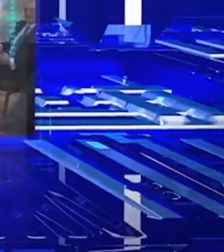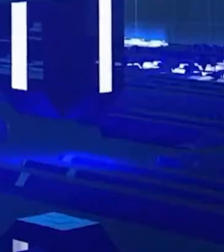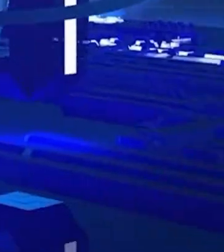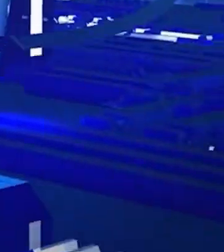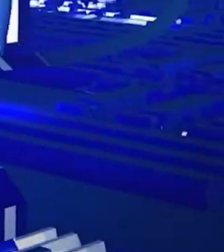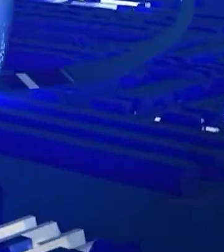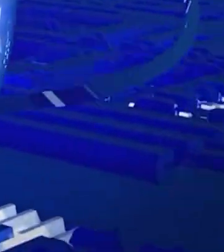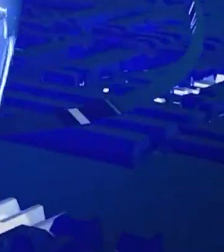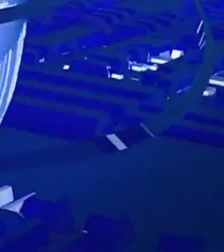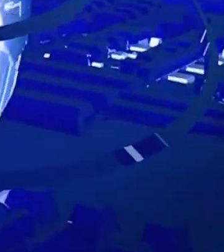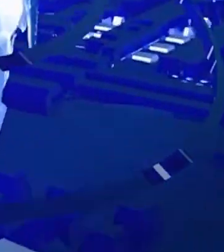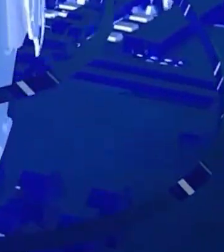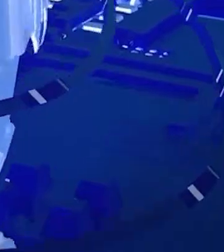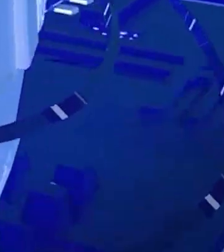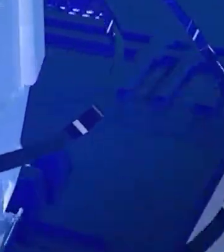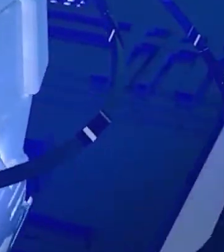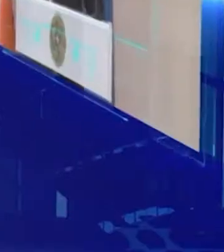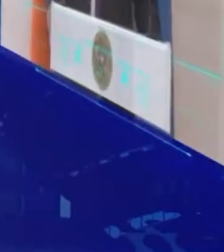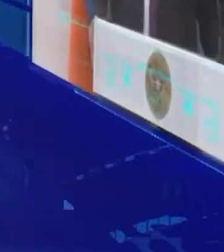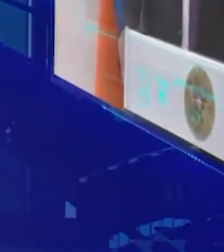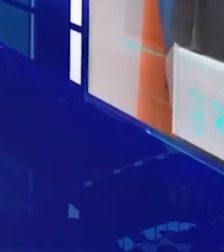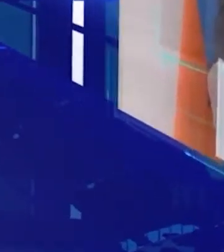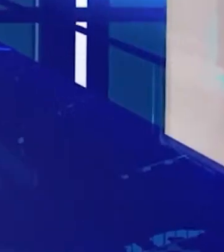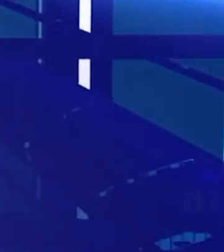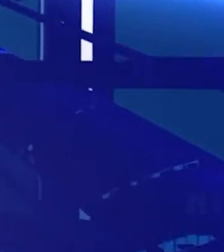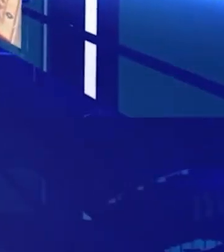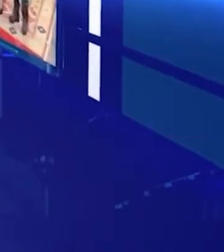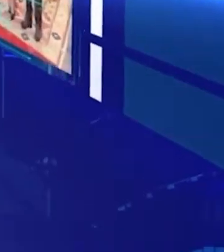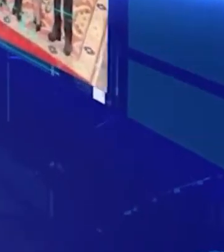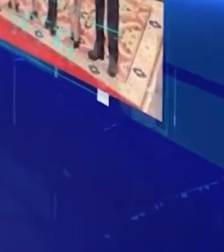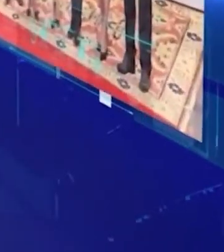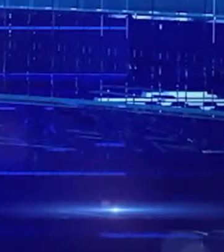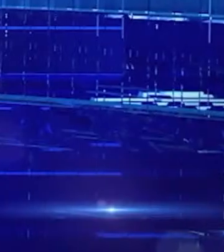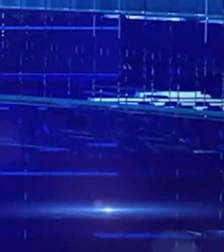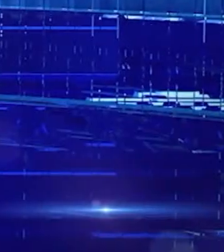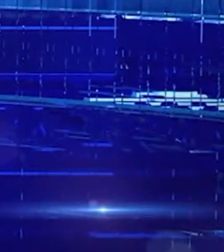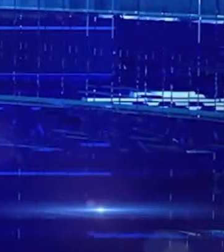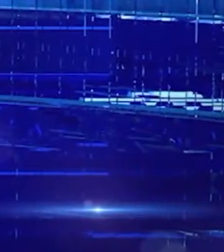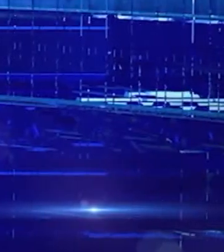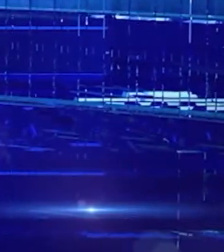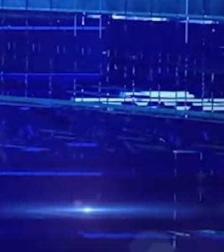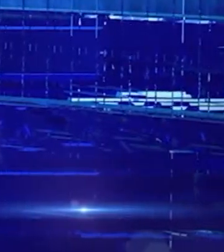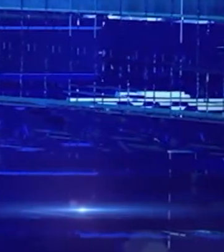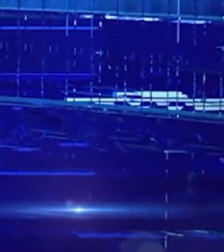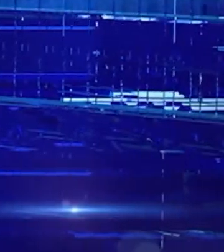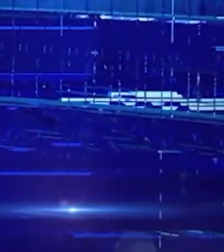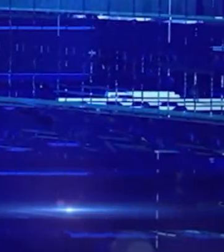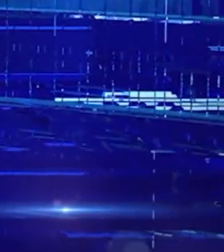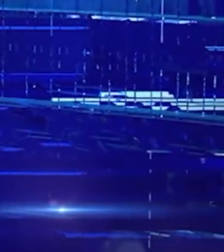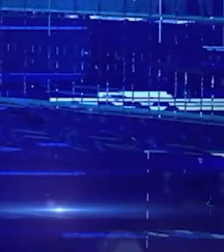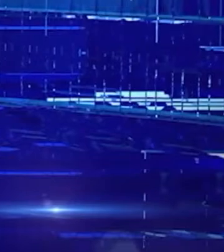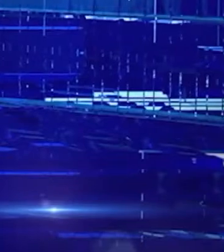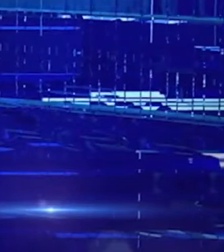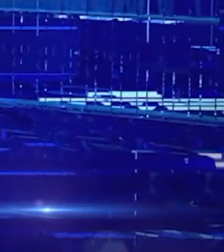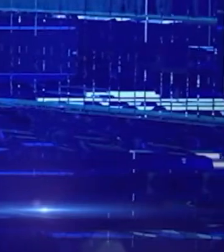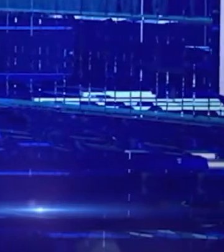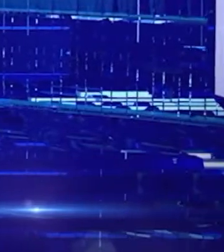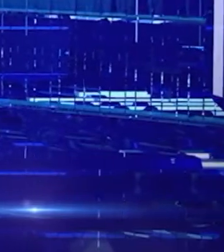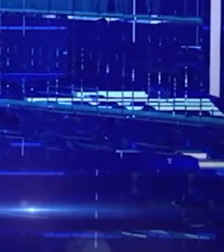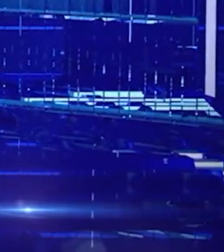մինչև տվելների դրանց ամասարում Օրությանական երկրների